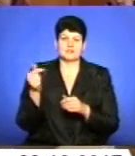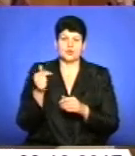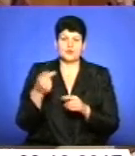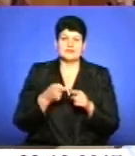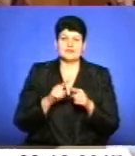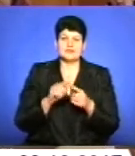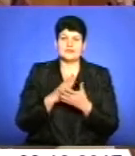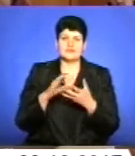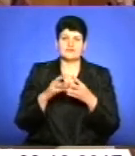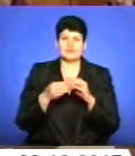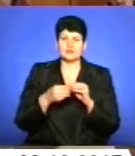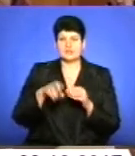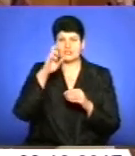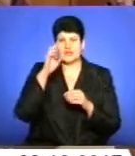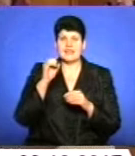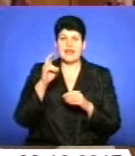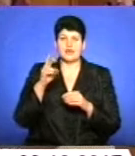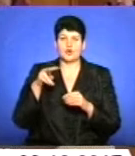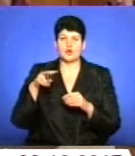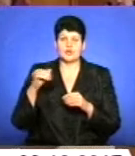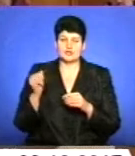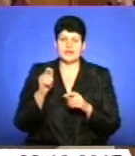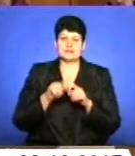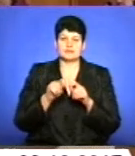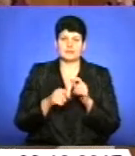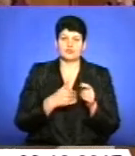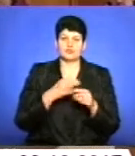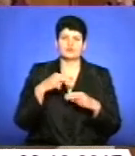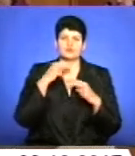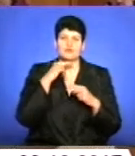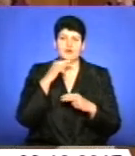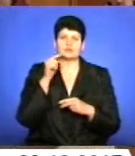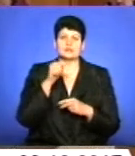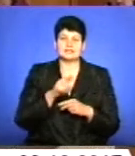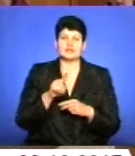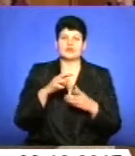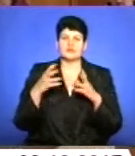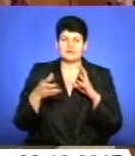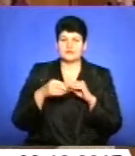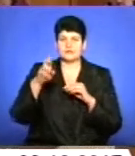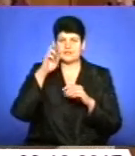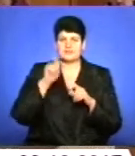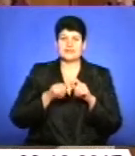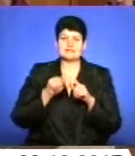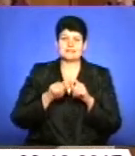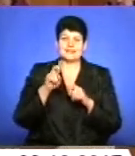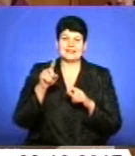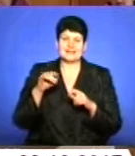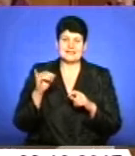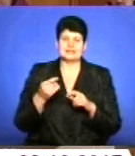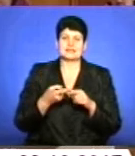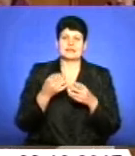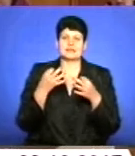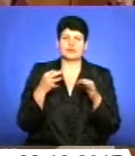є висновки державної екологічної експертизи. Натомість я хочу звернути увагу на те, що висновки державної екологічної експертизи та дозвіл на викиди –